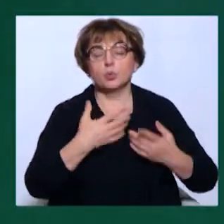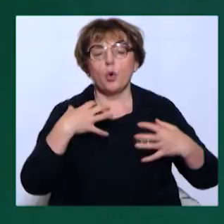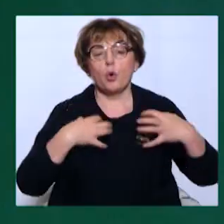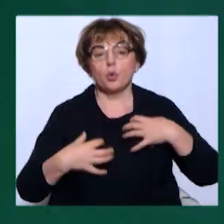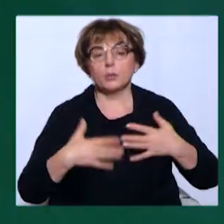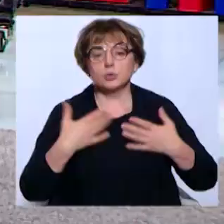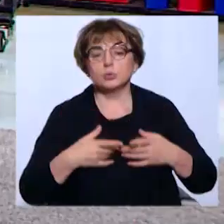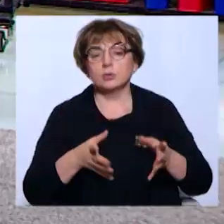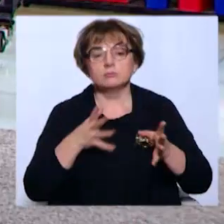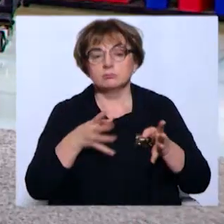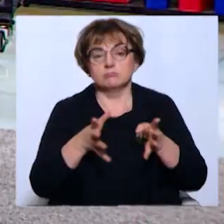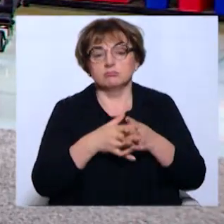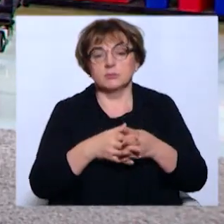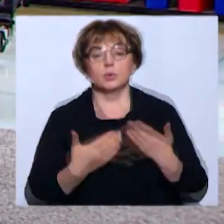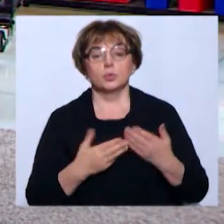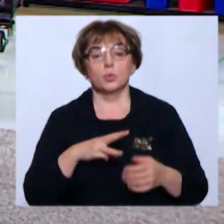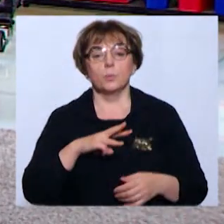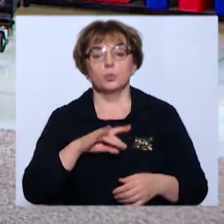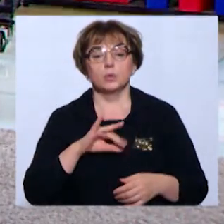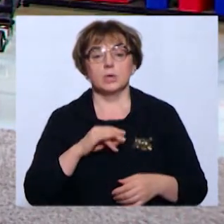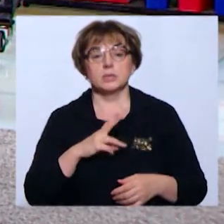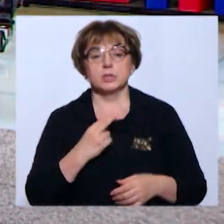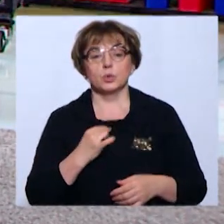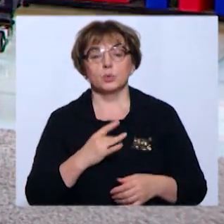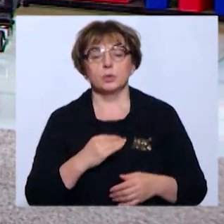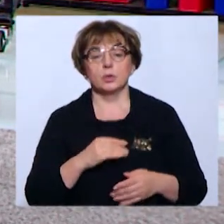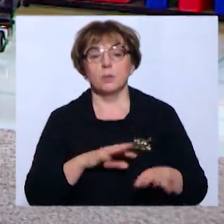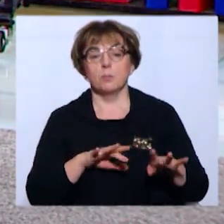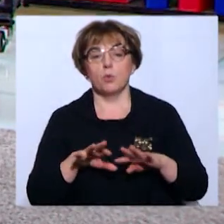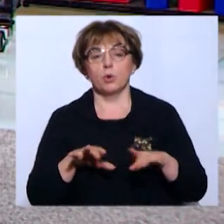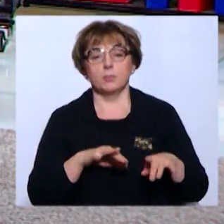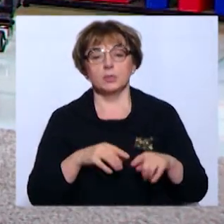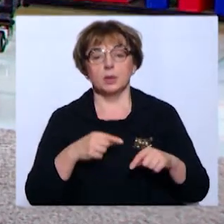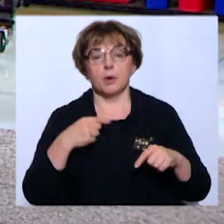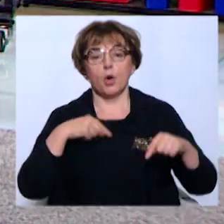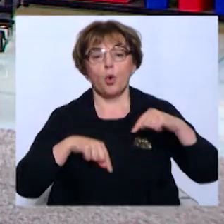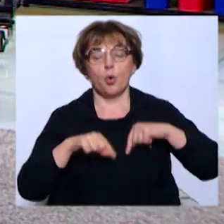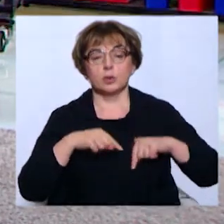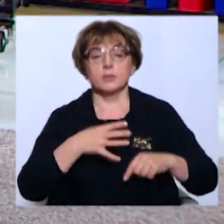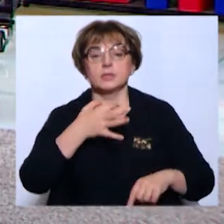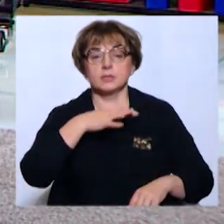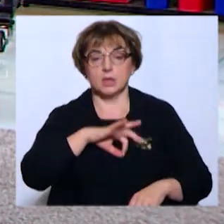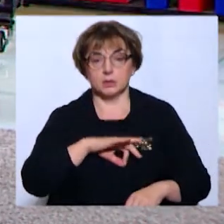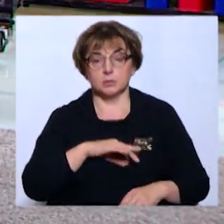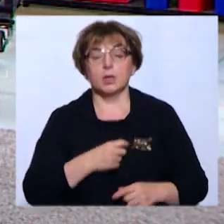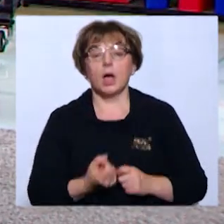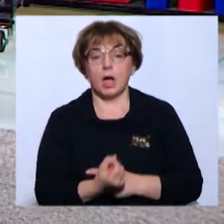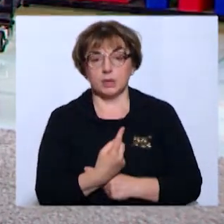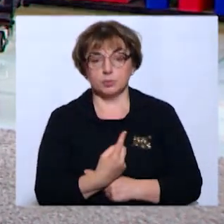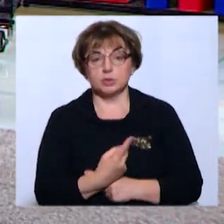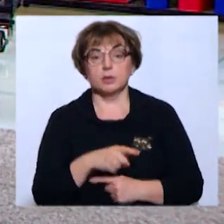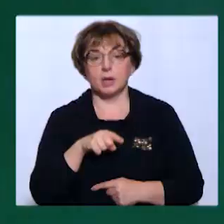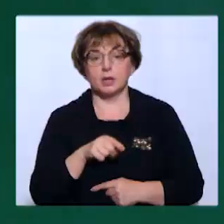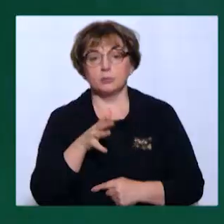უსქესოდ მრავლდება. Თუ მუტაციური პროცესი ორგანიზმისათვის სასარგებლო აღმოჩნდება,